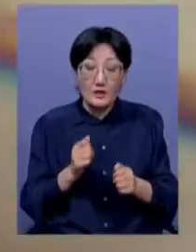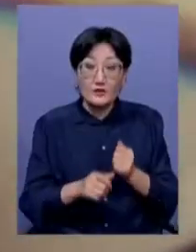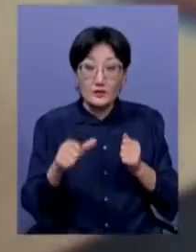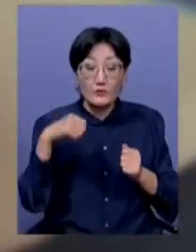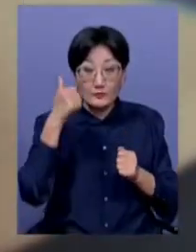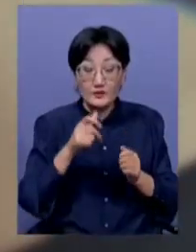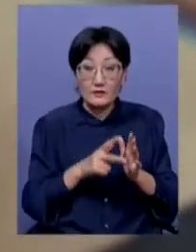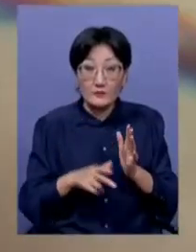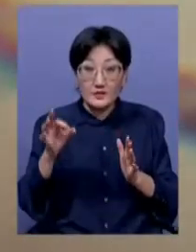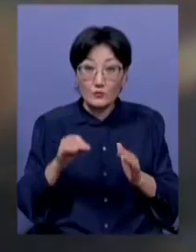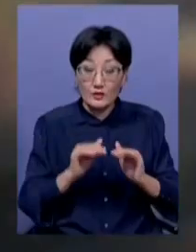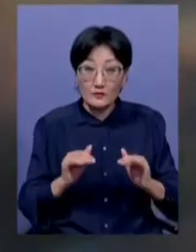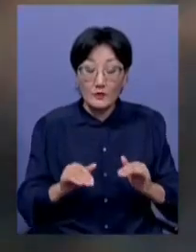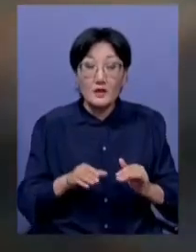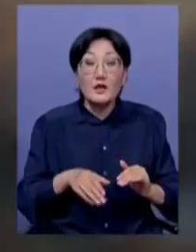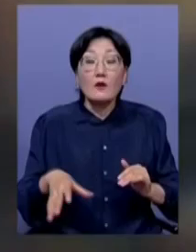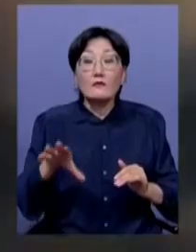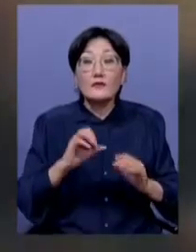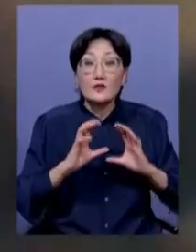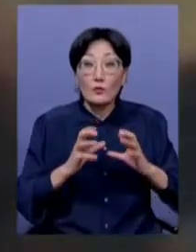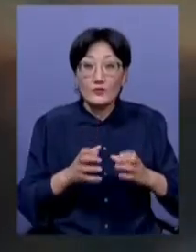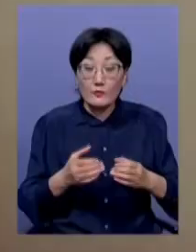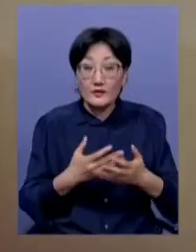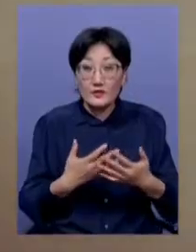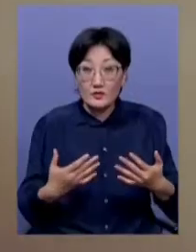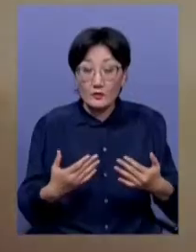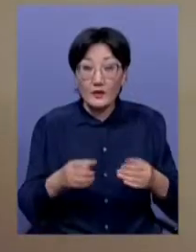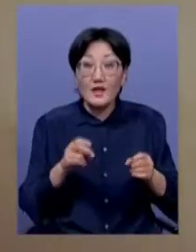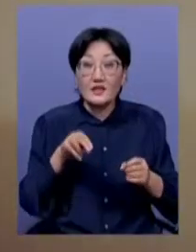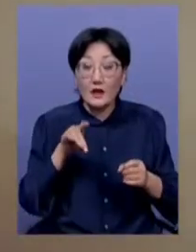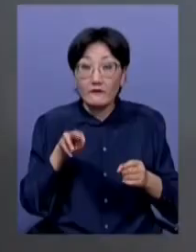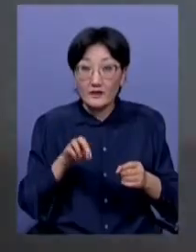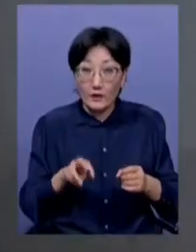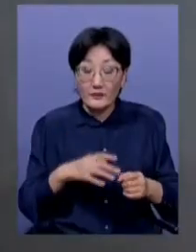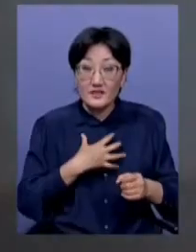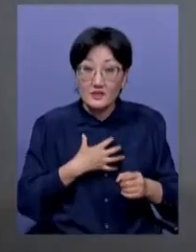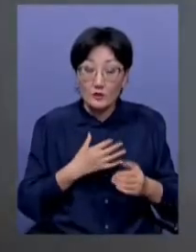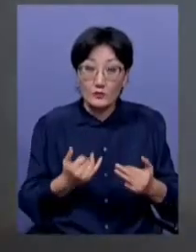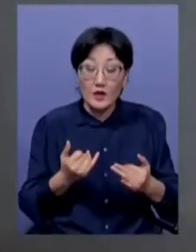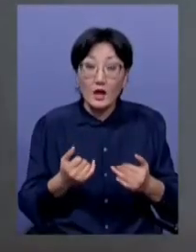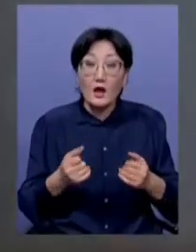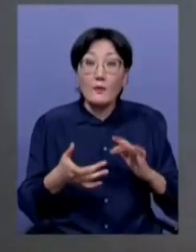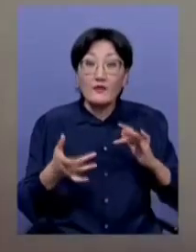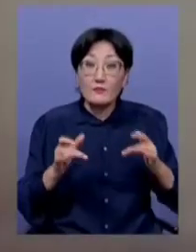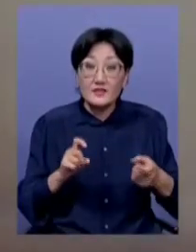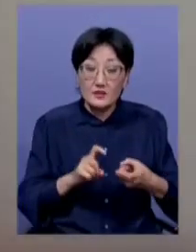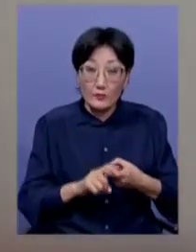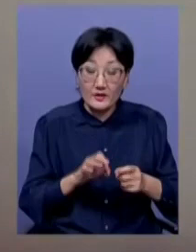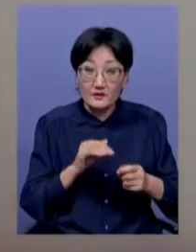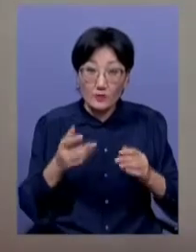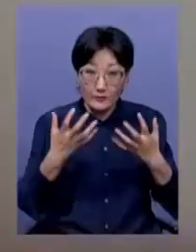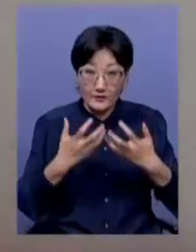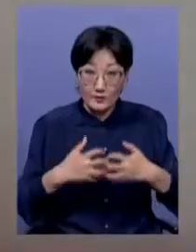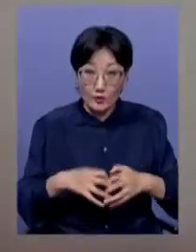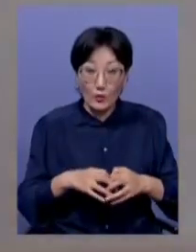почти 80% детей и подростков во всем мире подвергаются различным видам травли. Самые актуальные сейчас – нападки в интернете. Официальной статистики